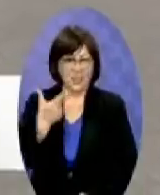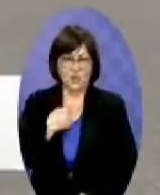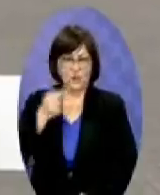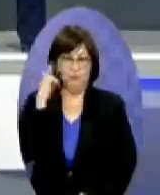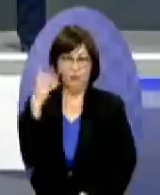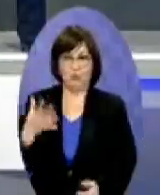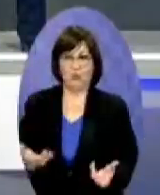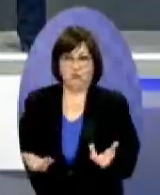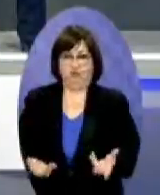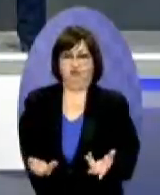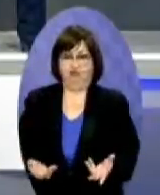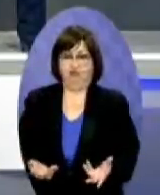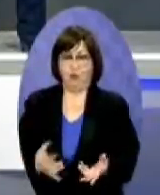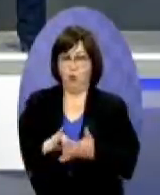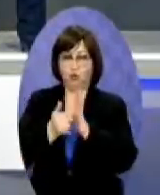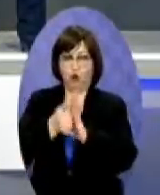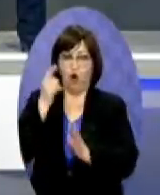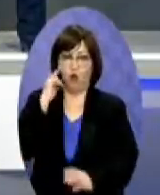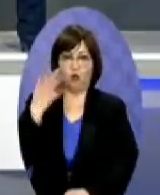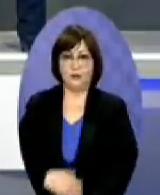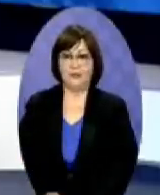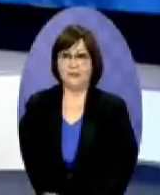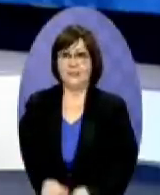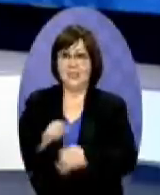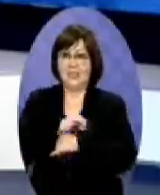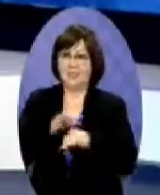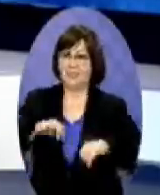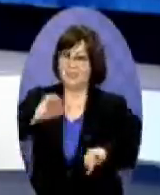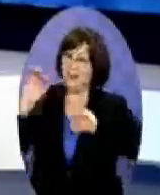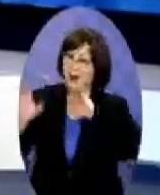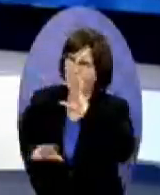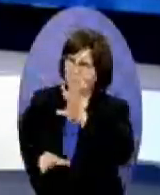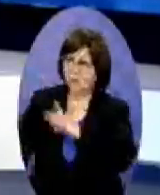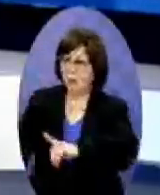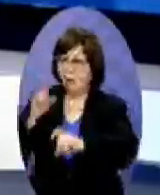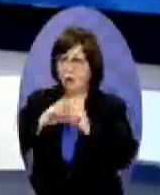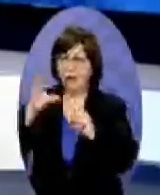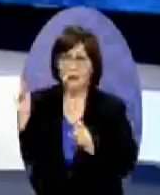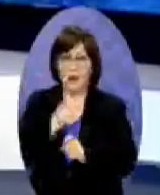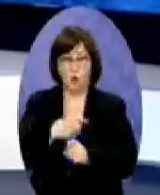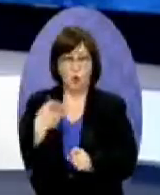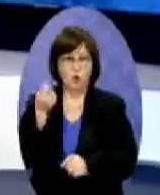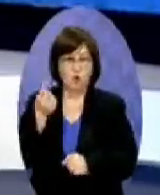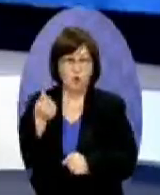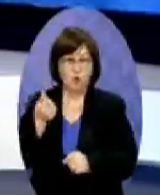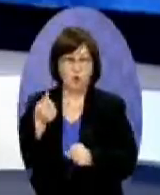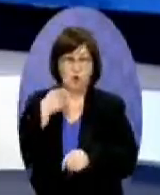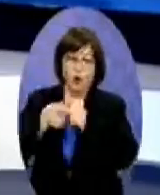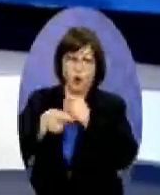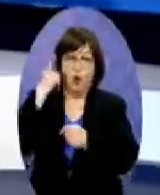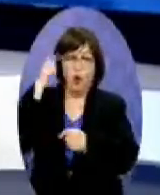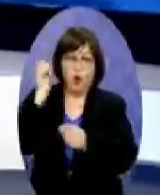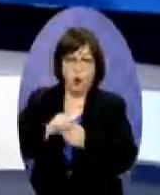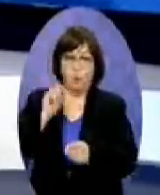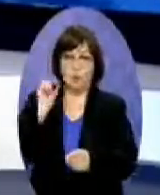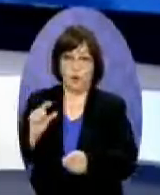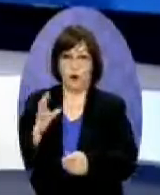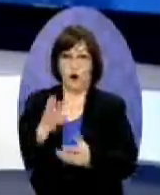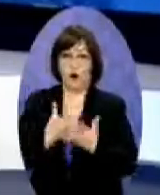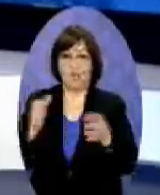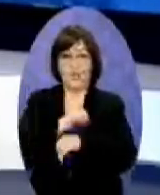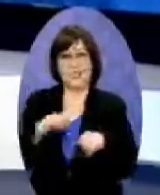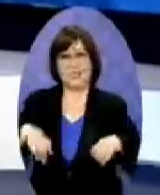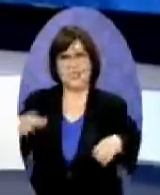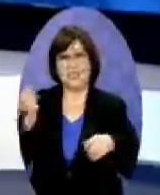Гэтэ мэдэхгүй. За иргэдийн ярианаас одоо үзэхэд санхүүгийн талаар маш бага ойлголттой байна шүү дээ. Тэгэхээр олон нийтийн санхүүгийн боловсролыг дээшлүүлэхийг